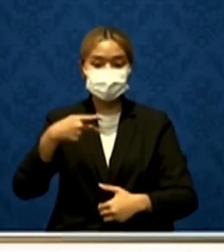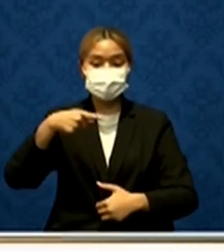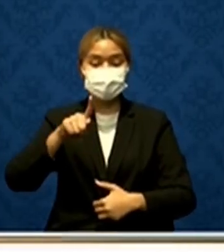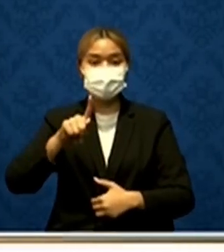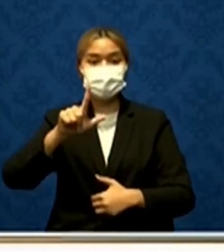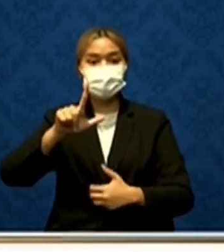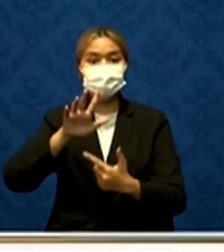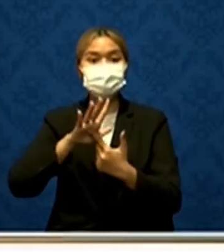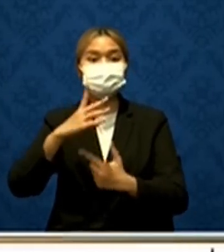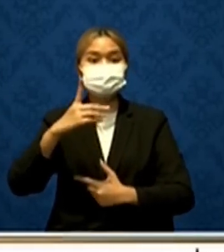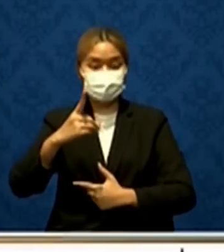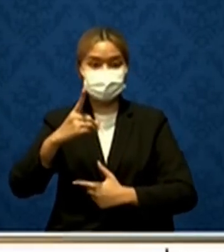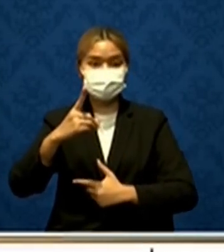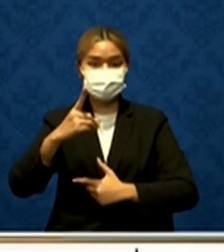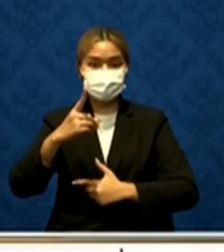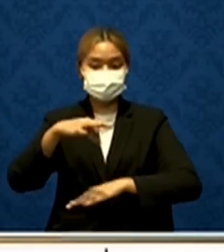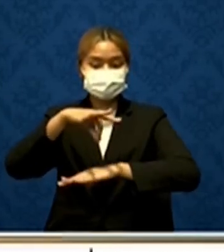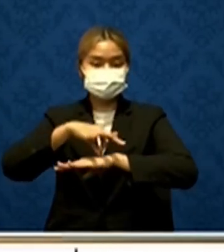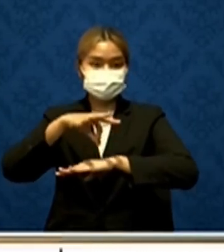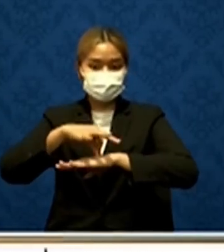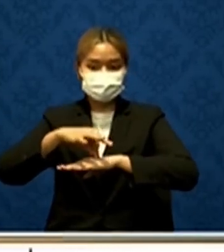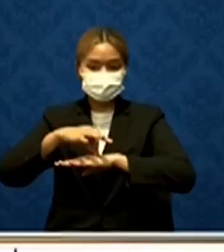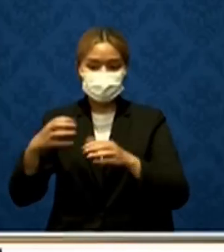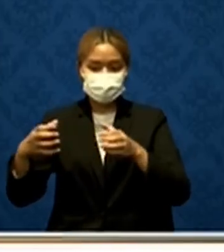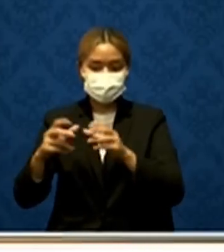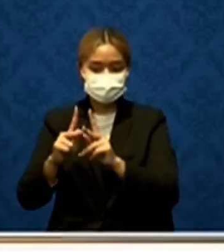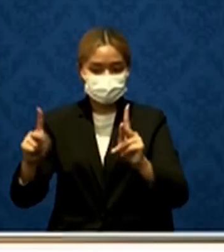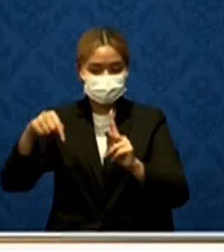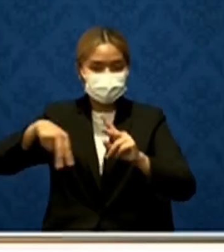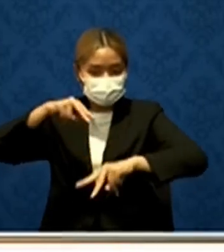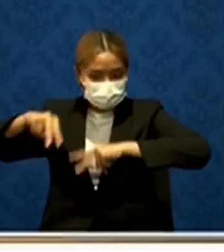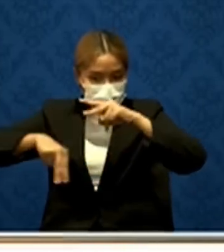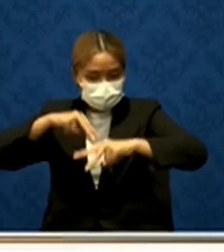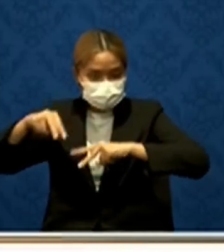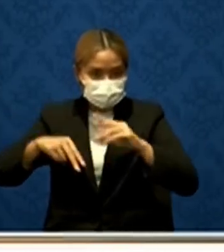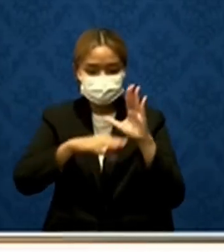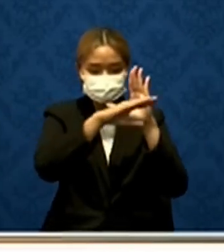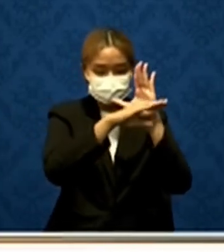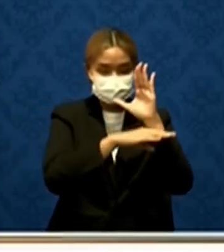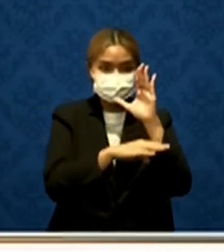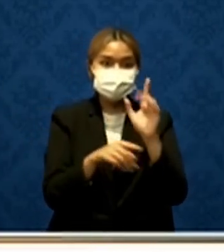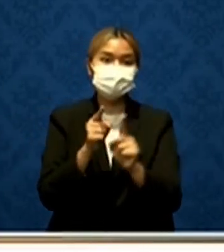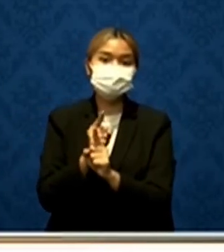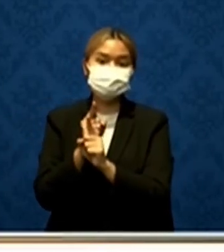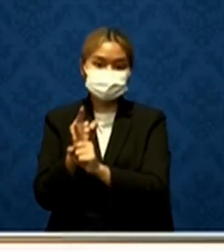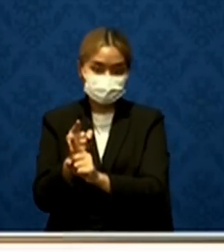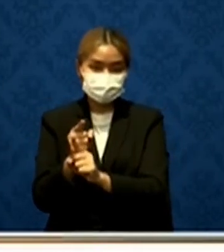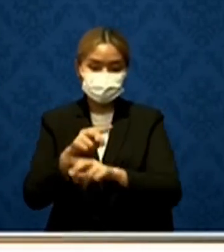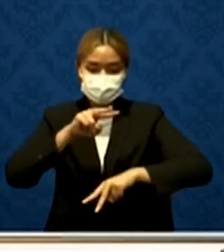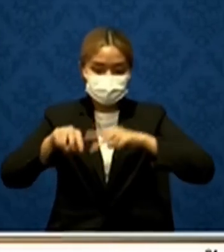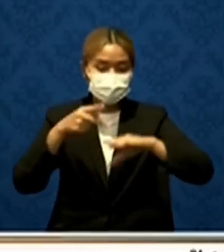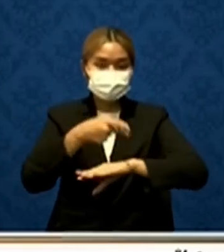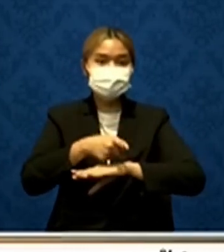ได้แต่งตั้งคณะกรรมการสอบสวนทางวินัยตามขั้นตอนกระบวนการแล้วมีผู้ตรวจราชการสำนักนายกเป็นประธาน